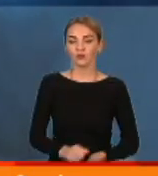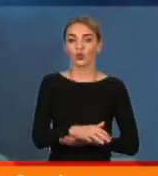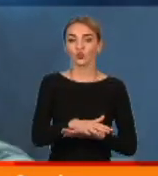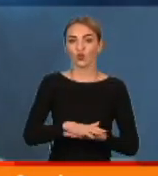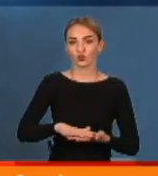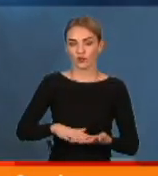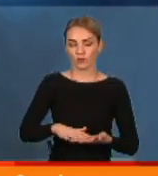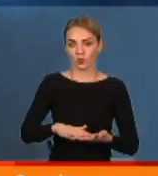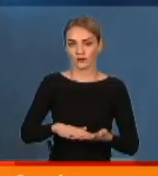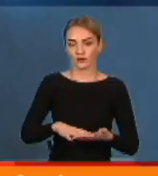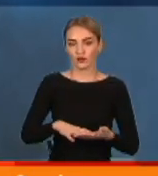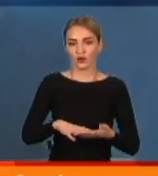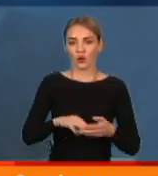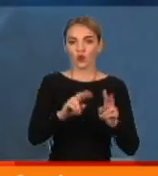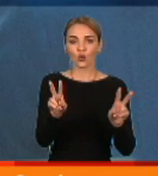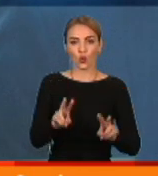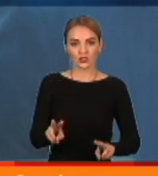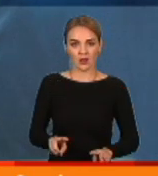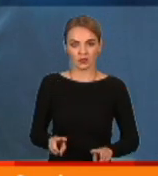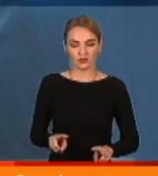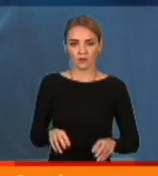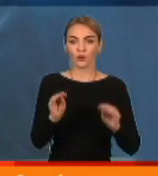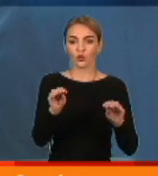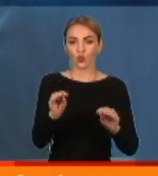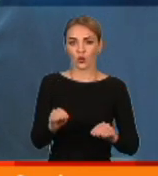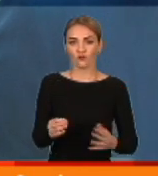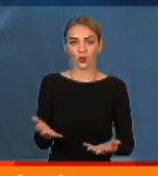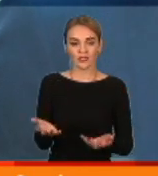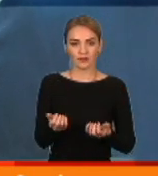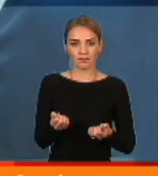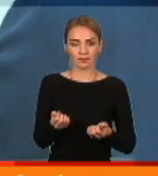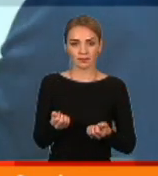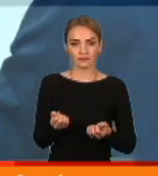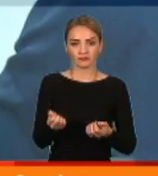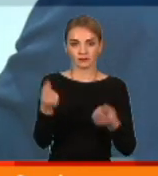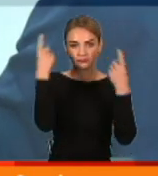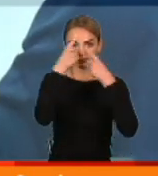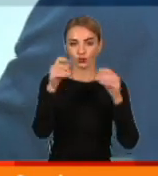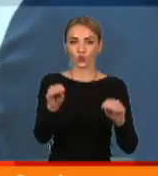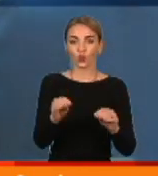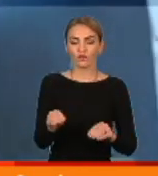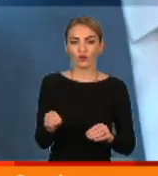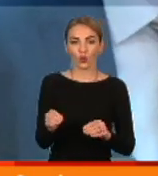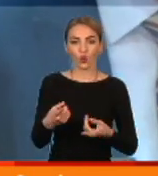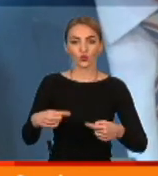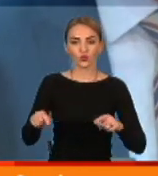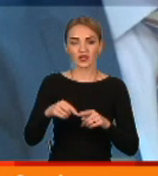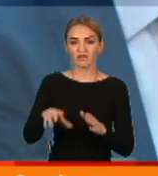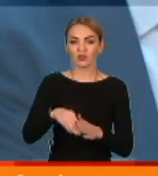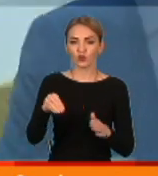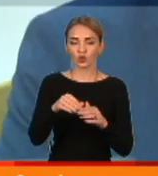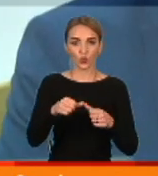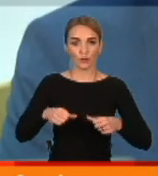Продовжуємо розгляд протоколів отримання прийняття та оголошення протоколів окружних